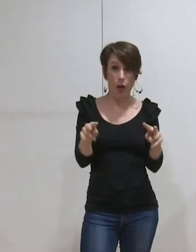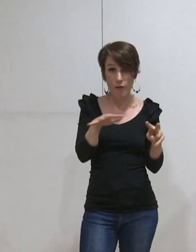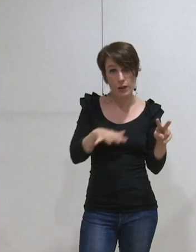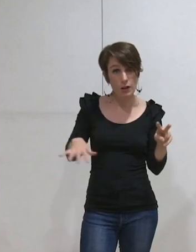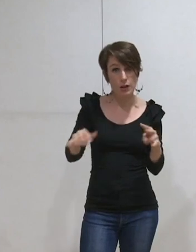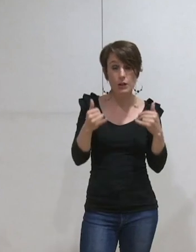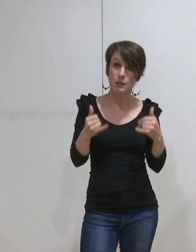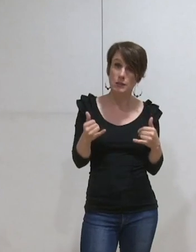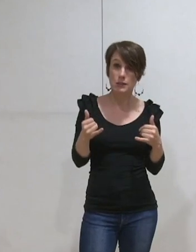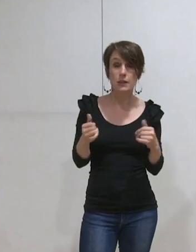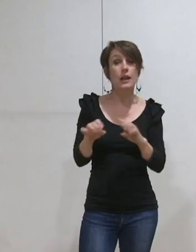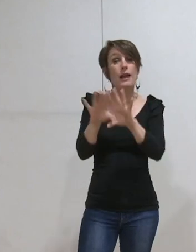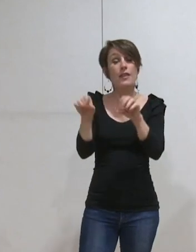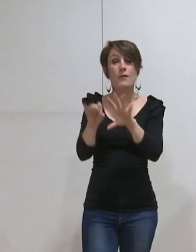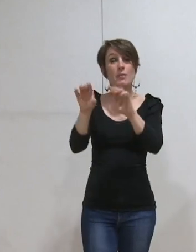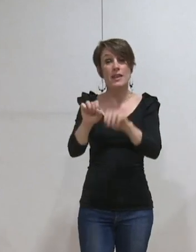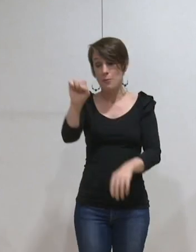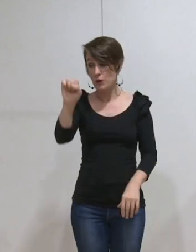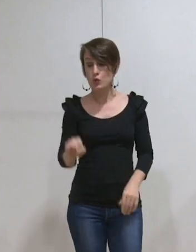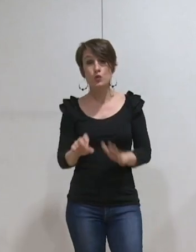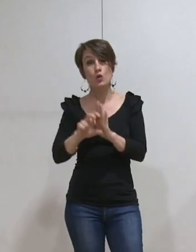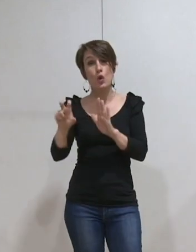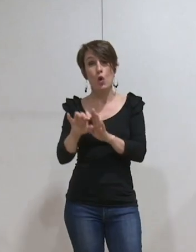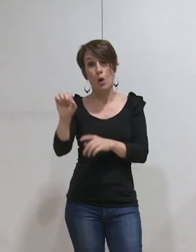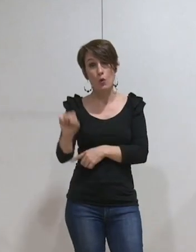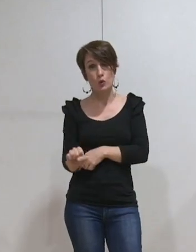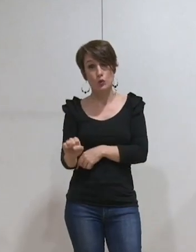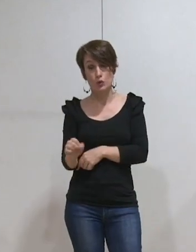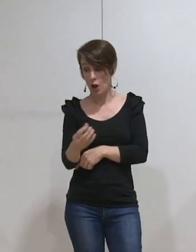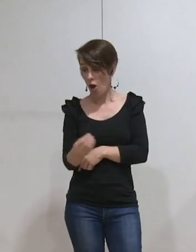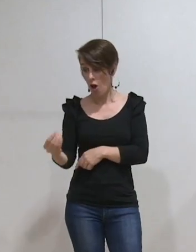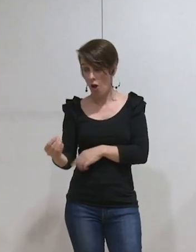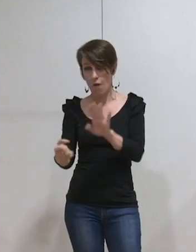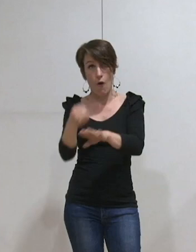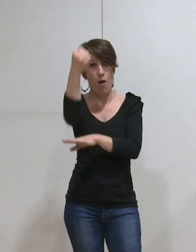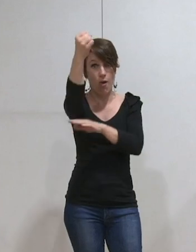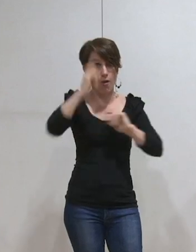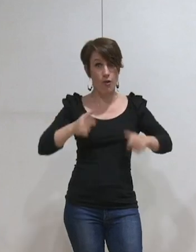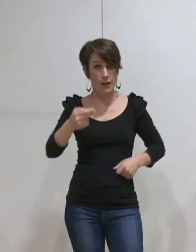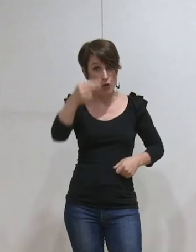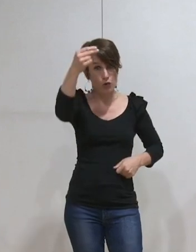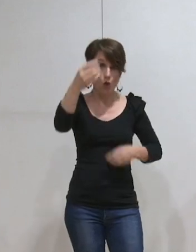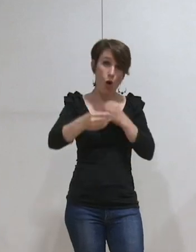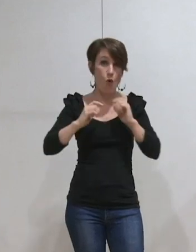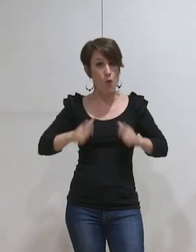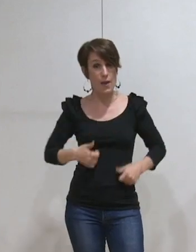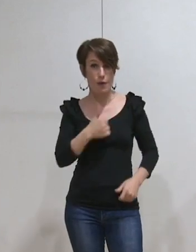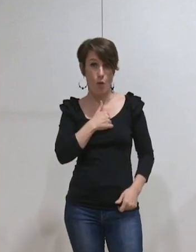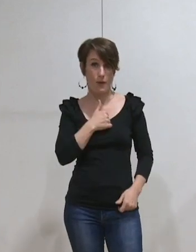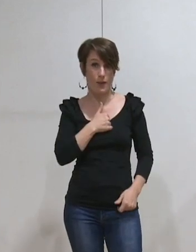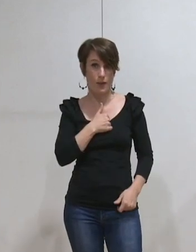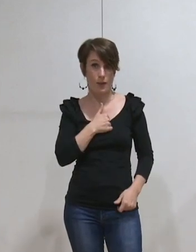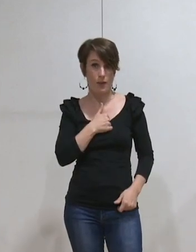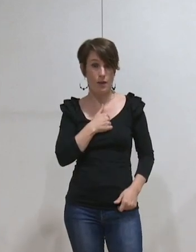des familles qui habitent au sud scolarisent leurs enfants dans les écoles du Nord ou dans le privé et les déscolarisent des